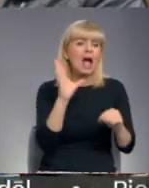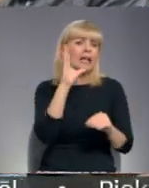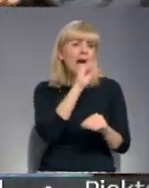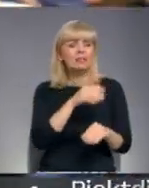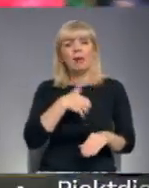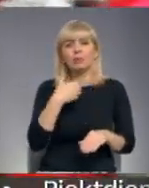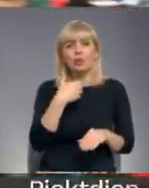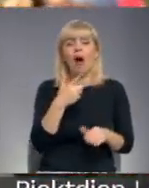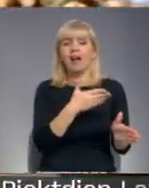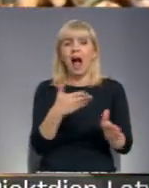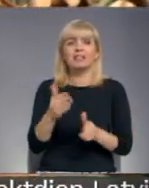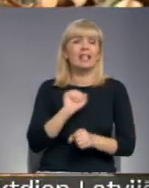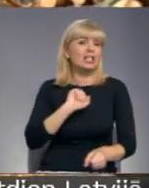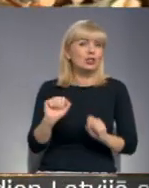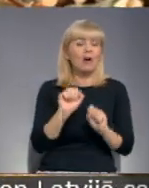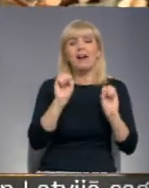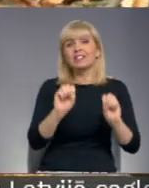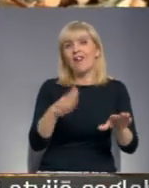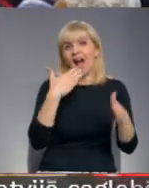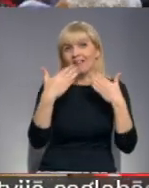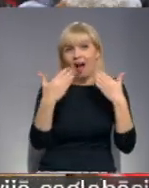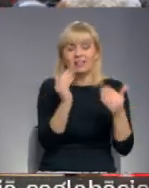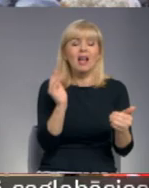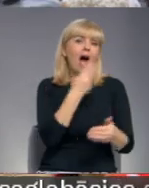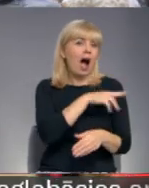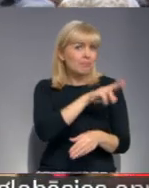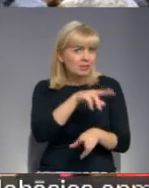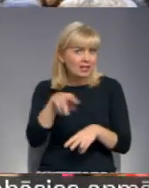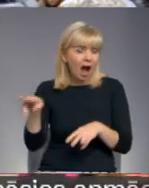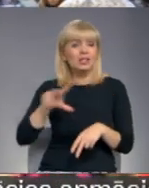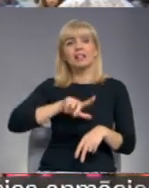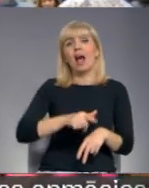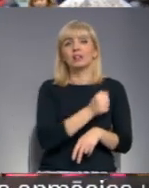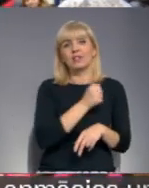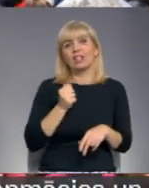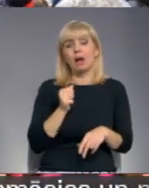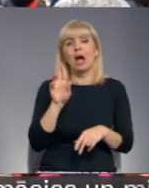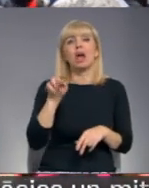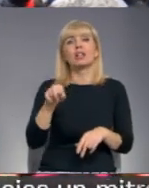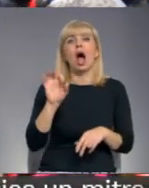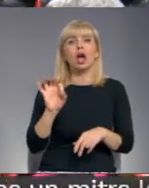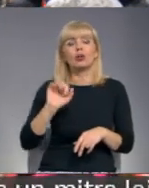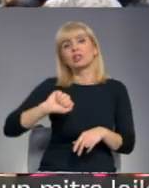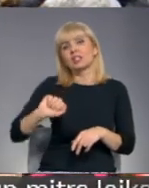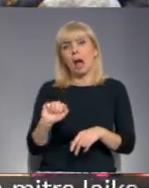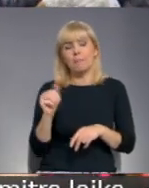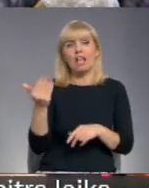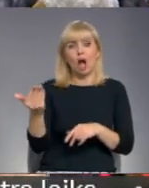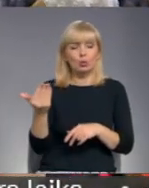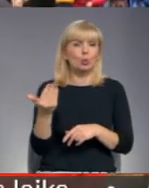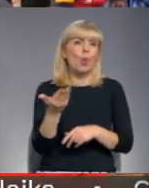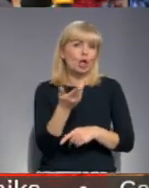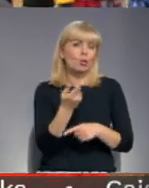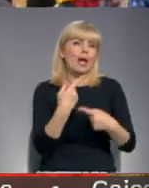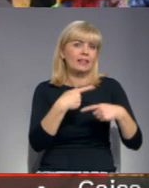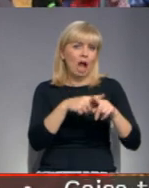nevienkārtīgi izkustēties svaigā gaisā, bet arī apskatīt un izpētīt gan Latvijas armijas, gan NATO sabiedroto tehniku. Man